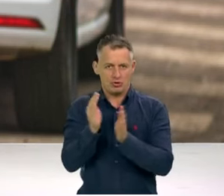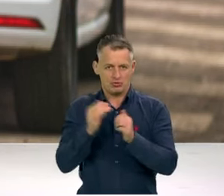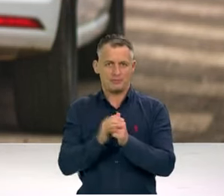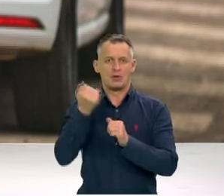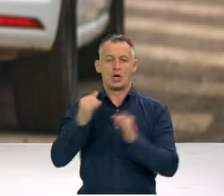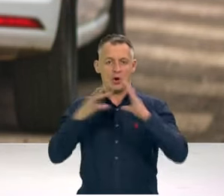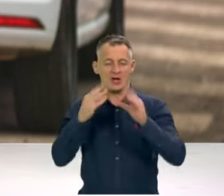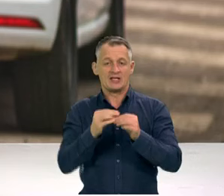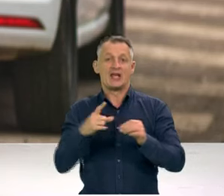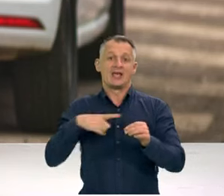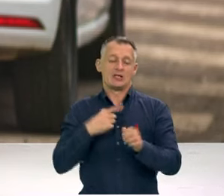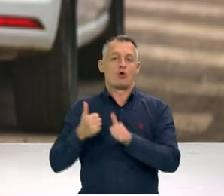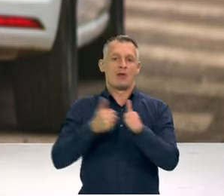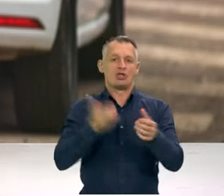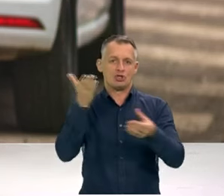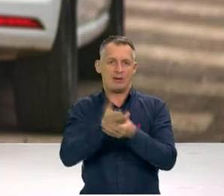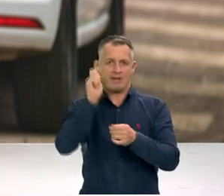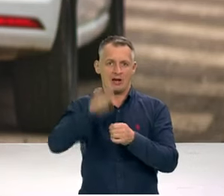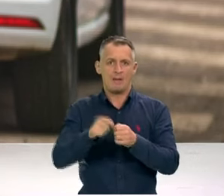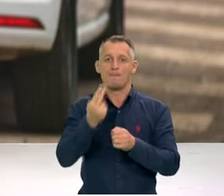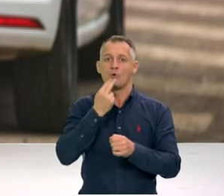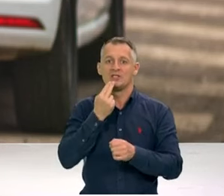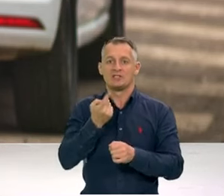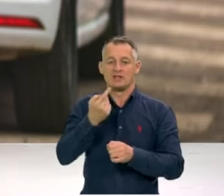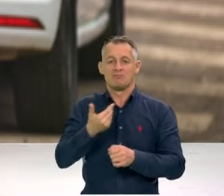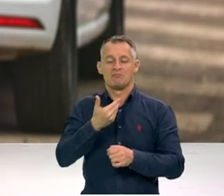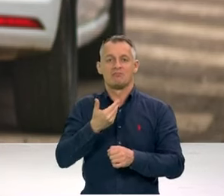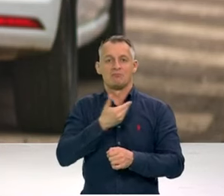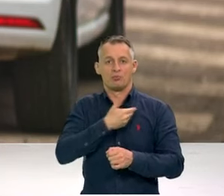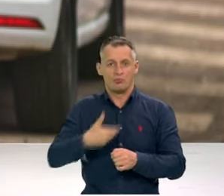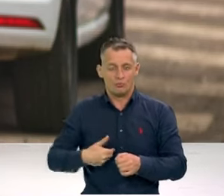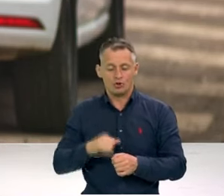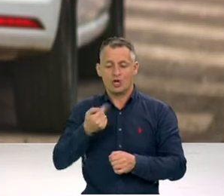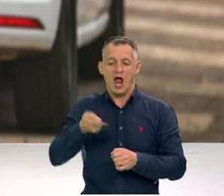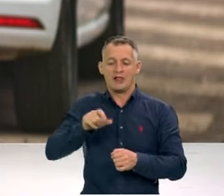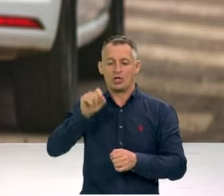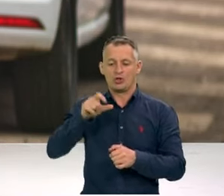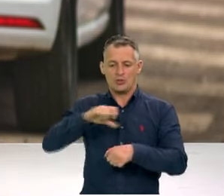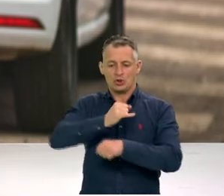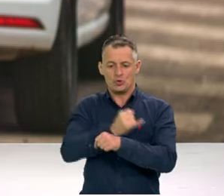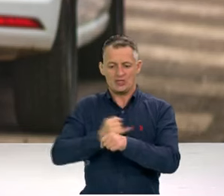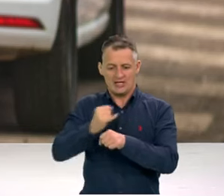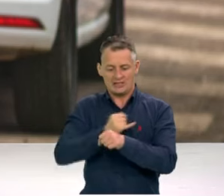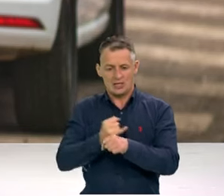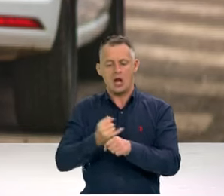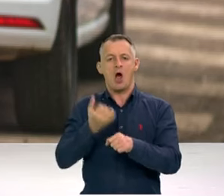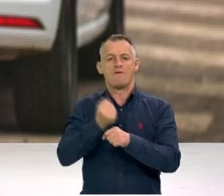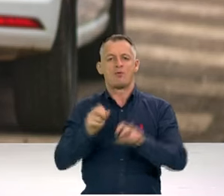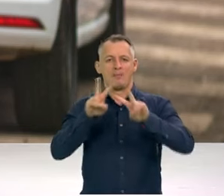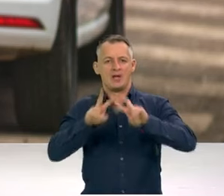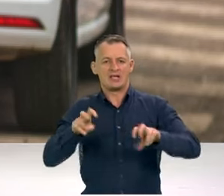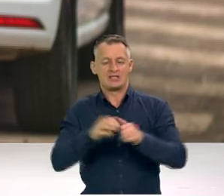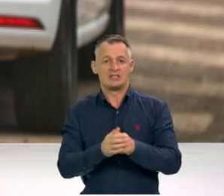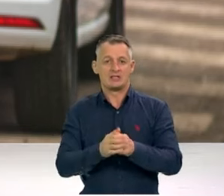penal polițiștii din capitală și din alte 12 județe au efectuat mai multe percheziții în cursul zilei de astăzi anchetatorii vorbesc de un